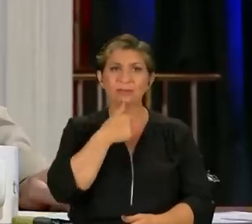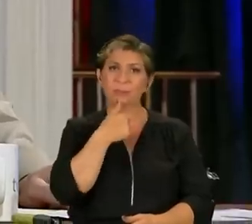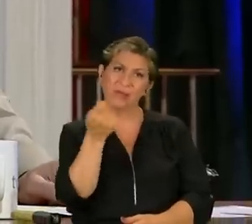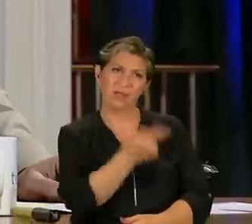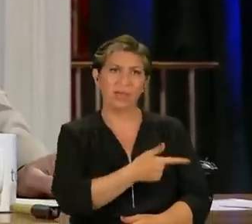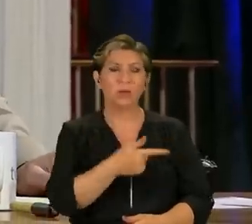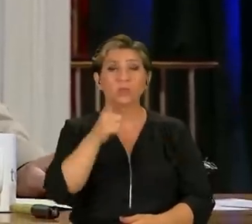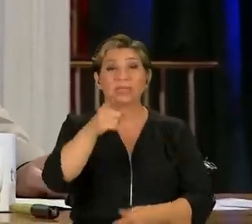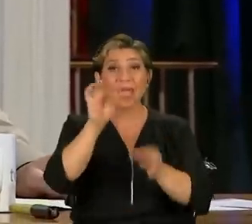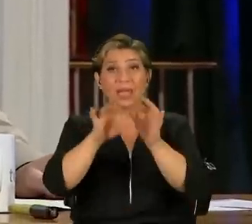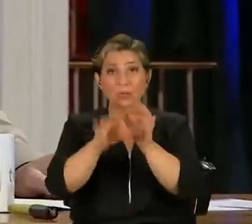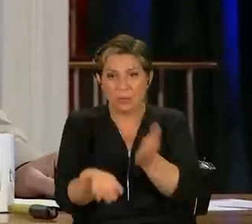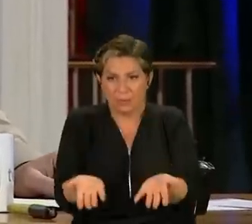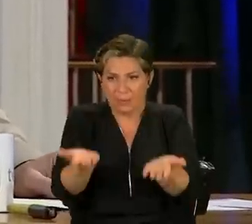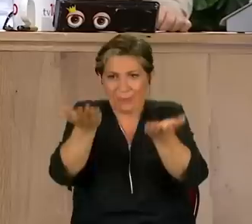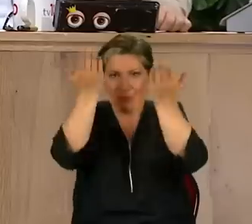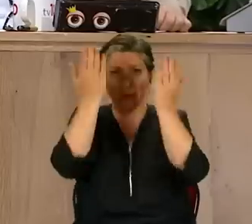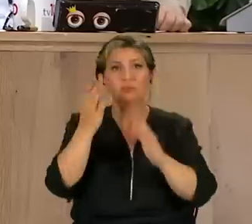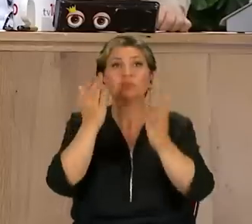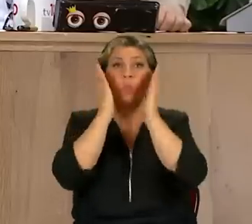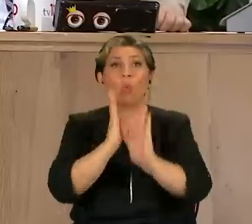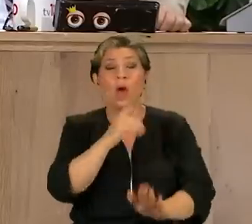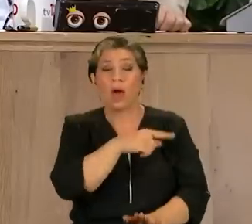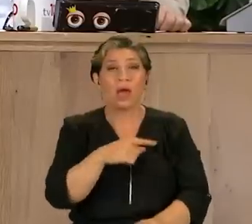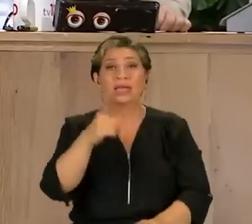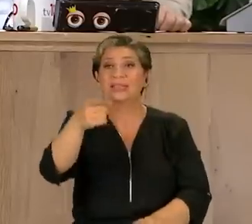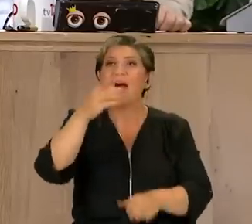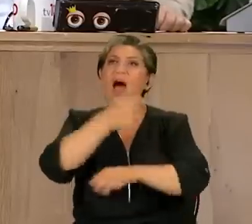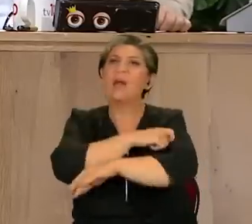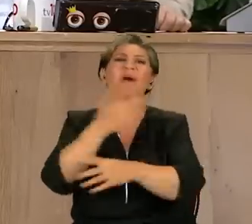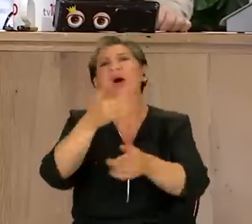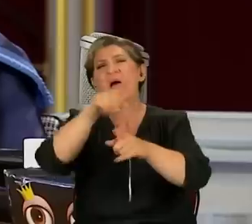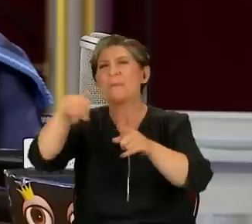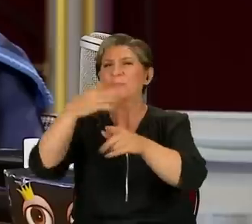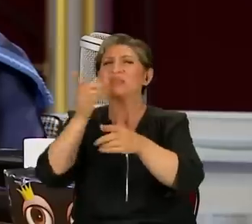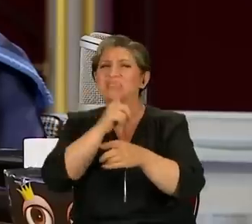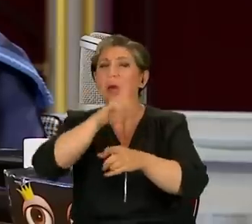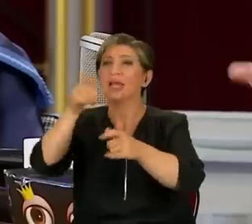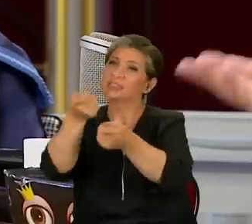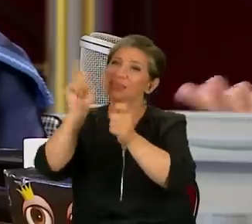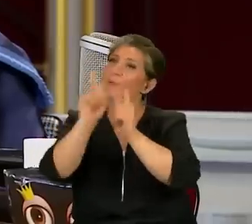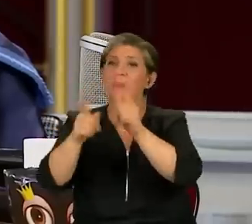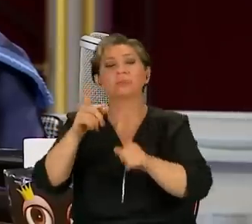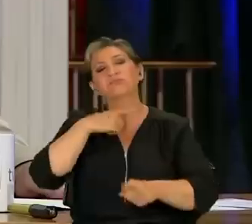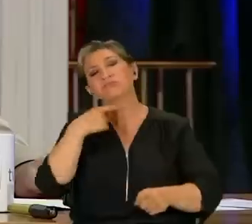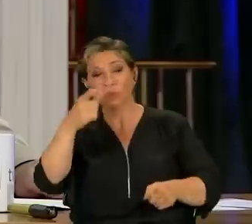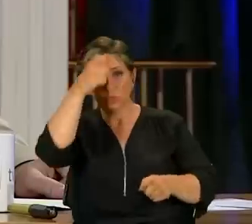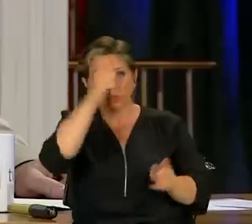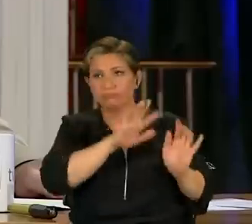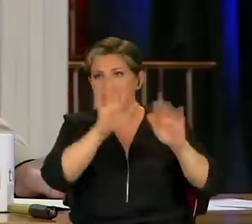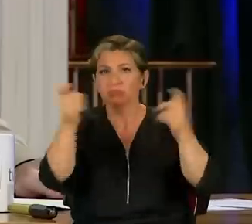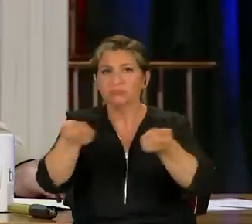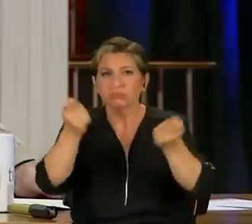adamlara. Bunlar senin ekonomini var etti. Kendi aynen. yurttaşını çalıştıramıyordun. Kendi yurttaşına her işi yaptıramıyordun. Bunlar seni var